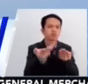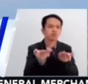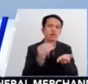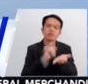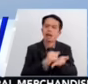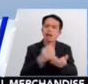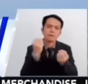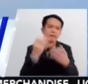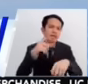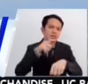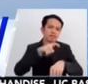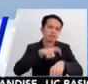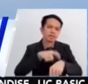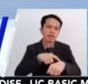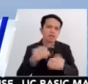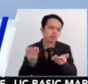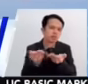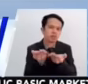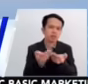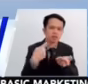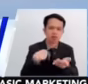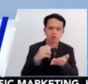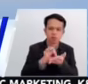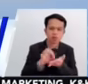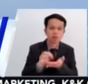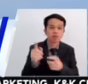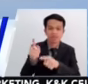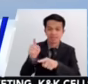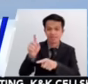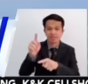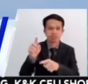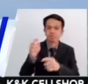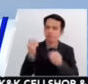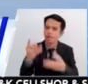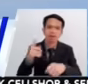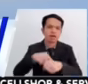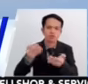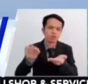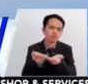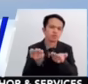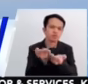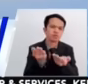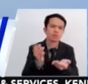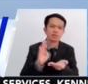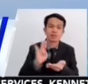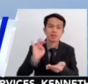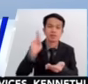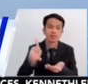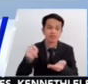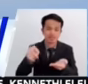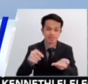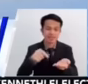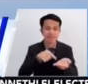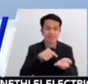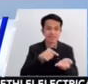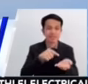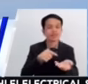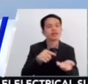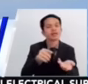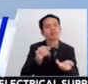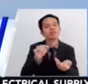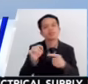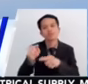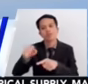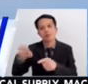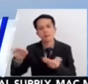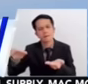yung nabilang ko, yung 21551 na siya ring bumangga sa BRP Bagakay ng Coast Guard. Siya yung unang-unang bumangga